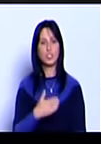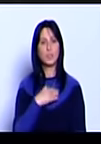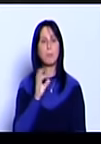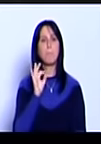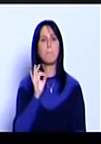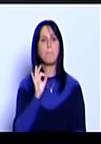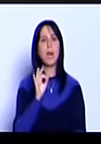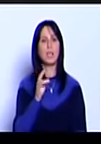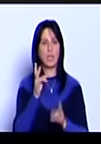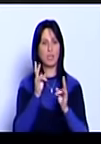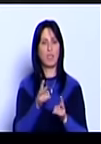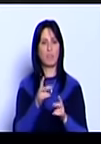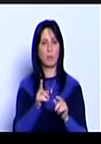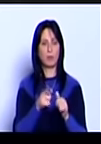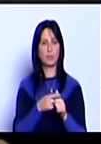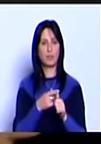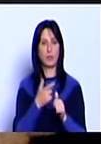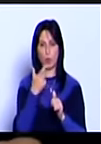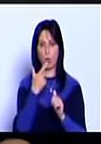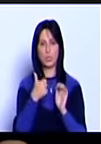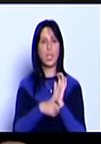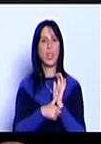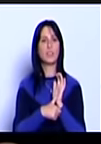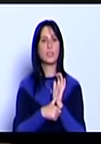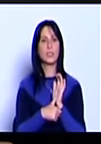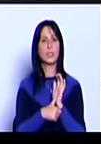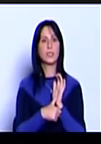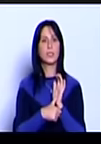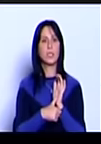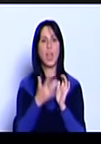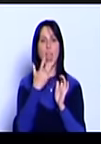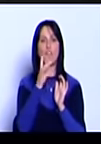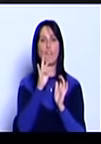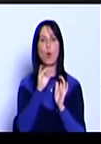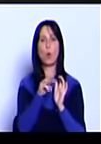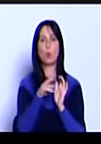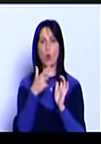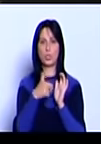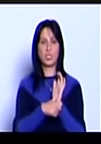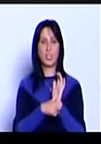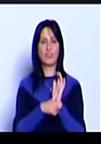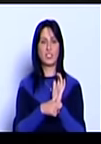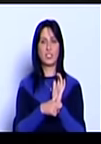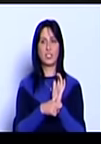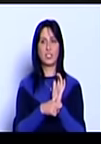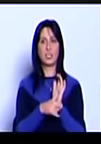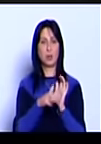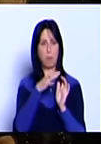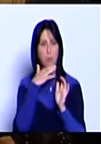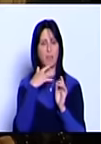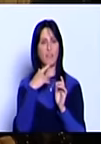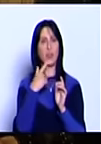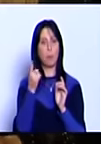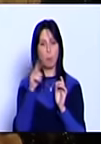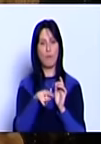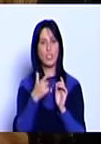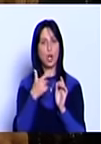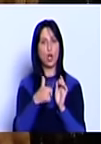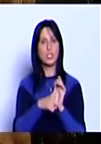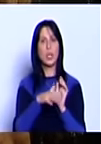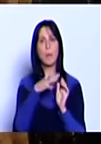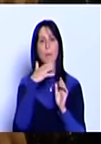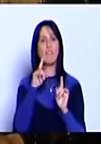მართლა დაგვემართა ეს 26 ეროვნული ფორუმი 26 მოვიდა 26 კიდე ბევრი მოვიდა 26 კი